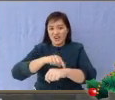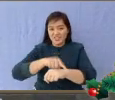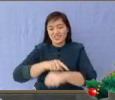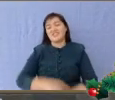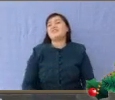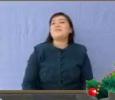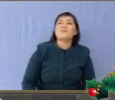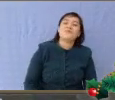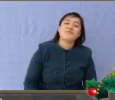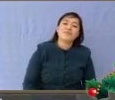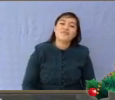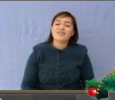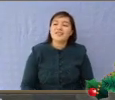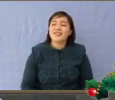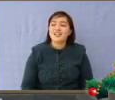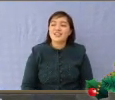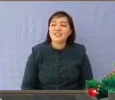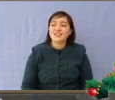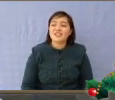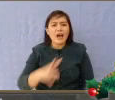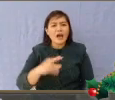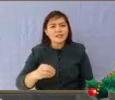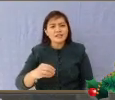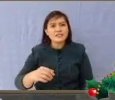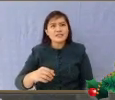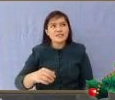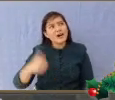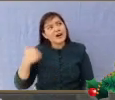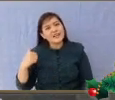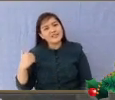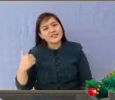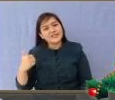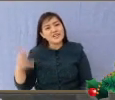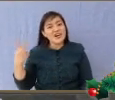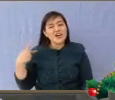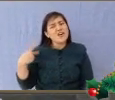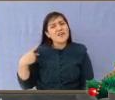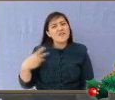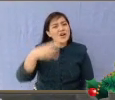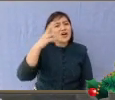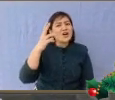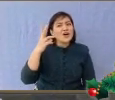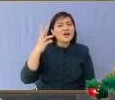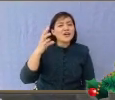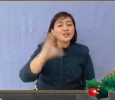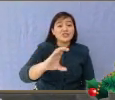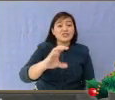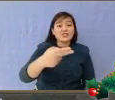Ha? Meron kang mamahaling sapatos? Meron din akong sapatos.